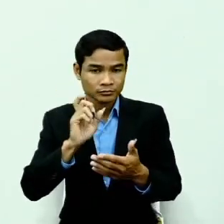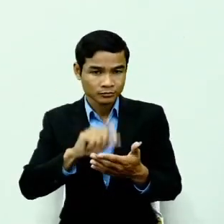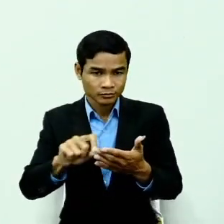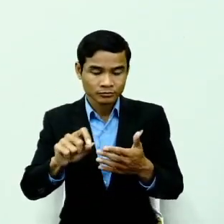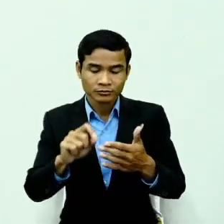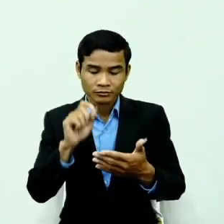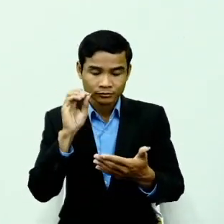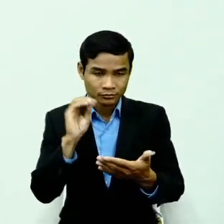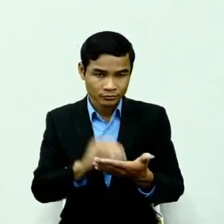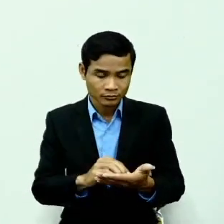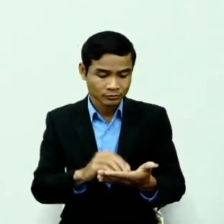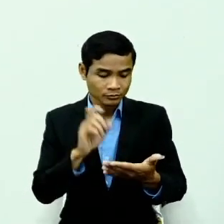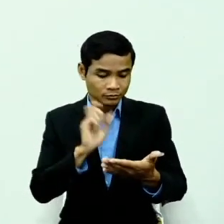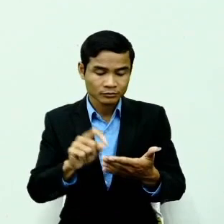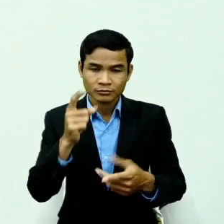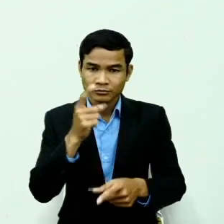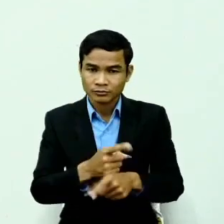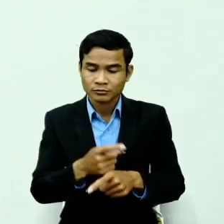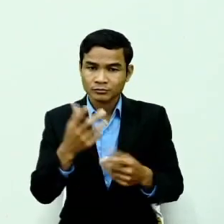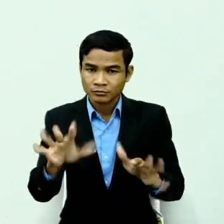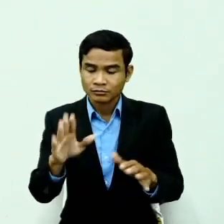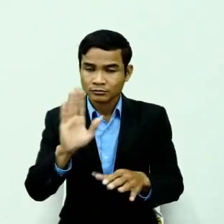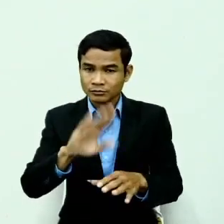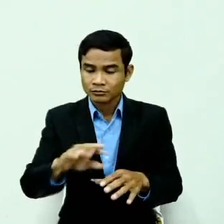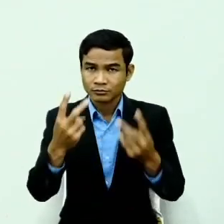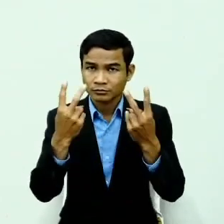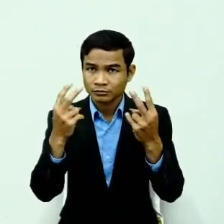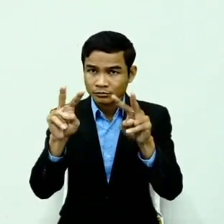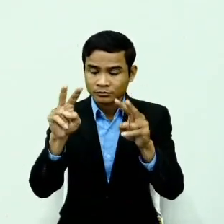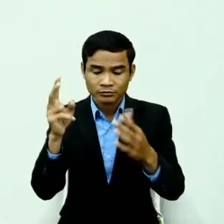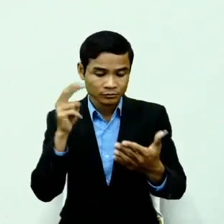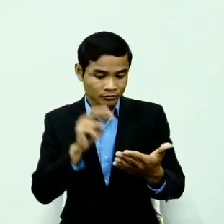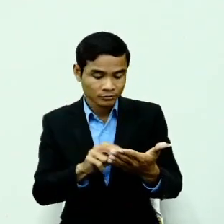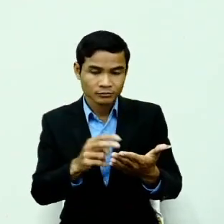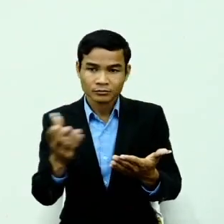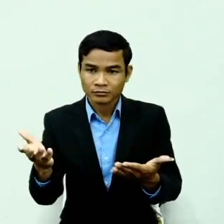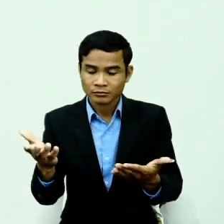ta pìa con sẽ xem bàn tâm trai được nè con